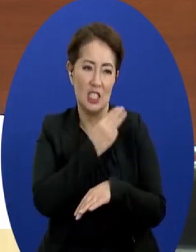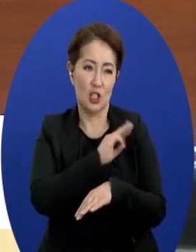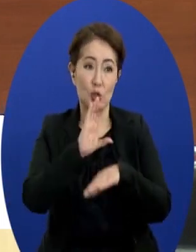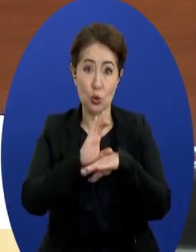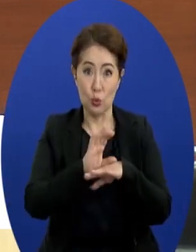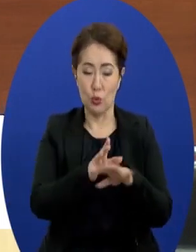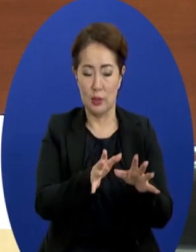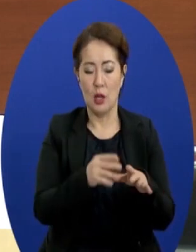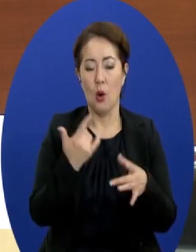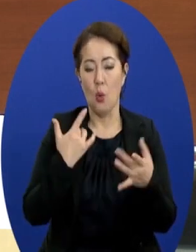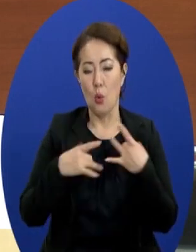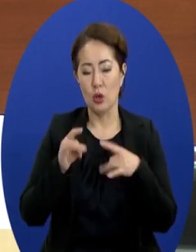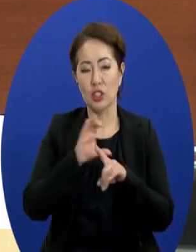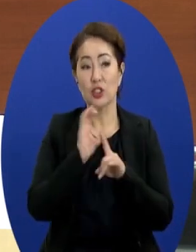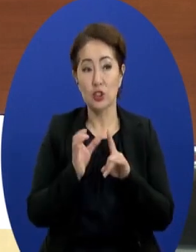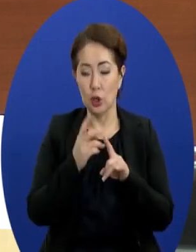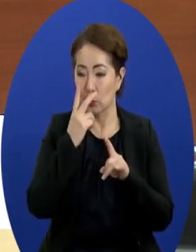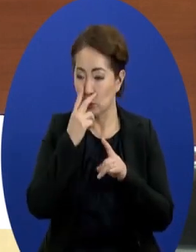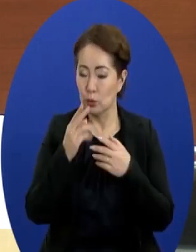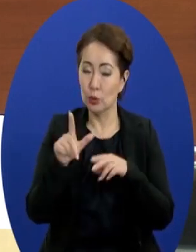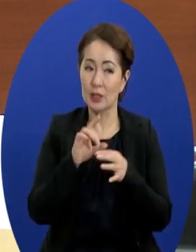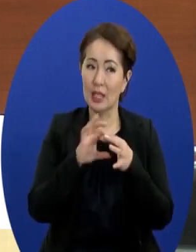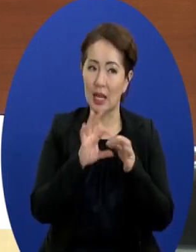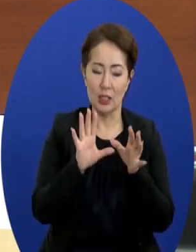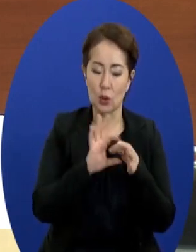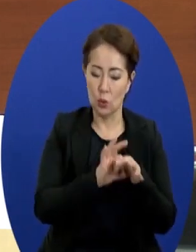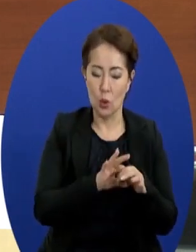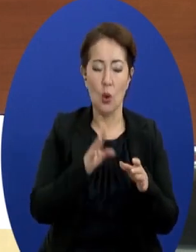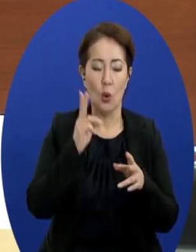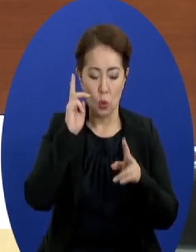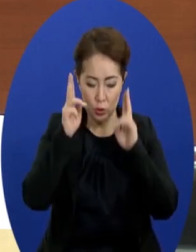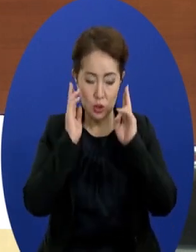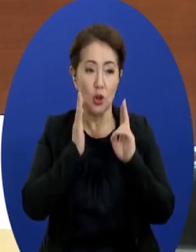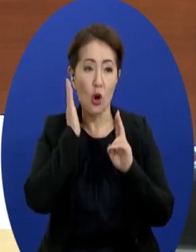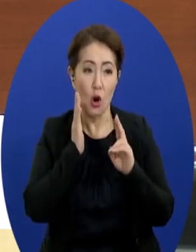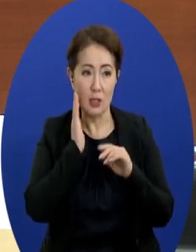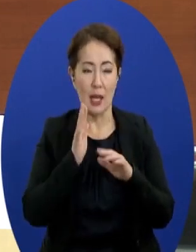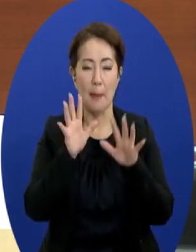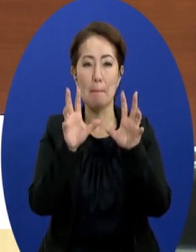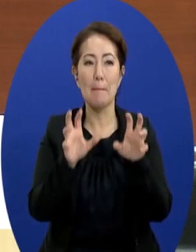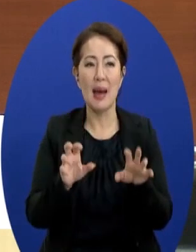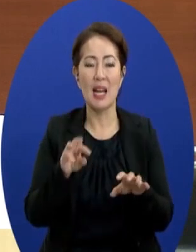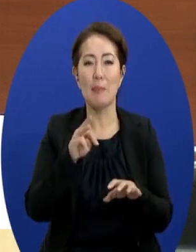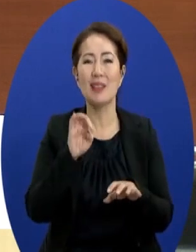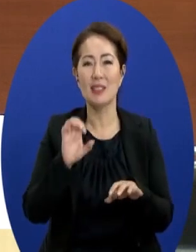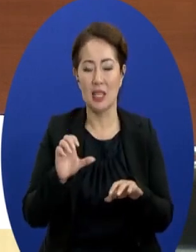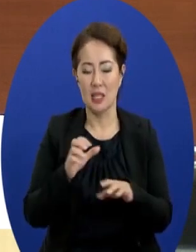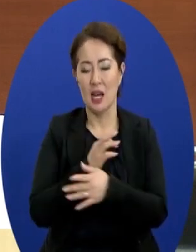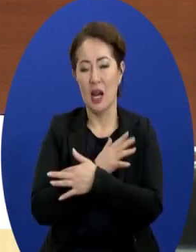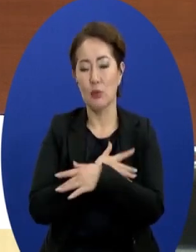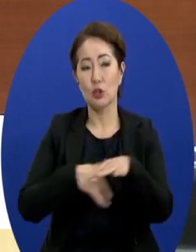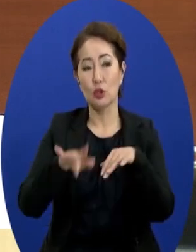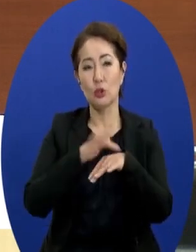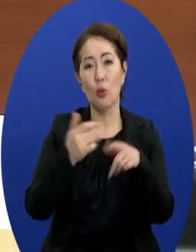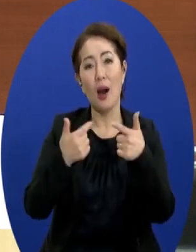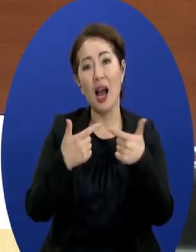за урлаг, соёл зан, үзүүр үйлчилгээний газрууд, өсчин гоо сайхан, за барай засал, массажийн газар, альжаал тайлах төвүүд, амралт жуулчны